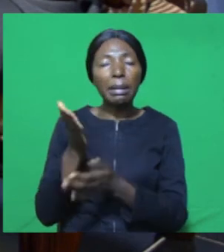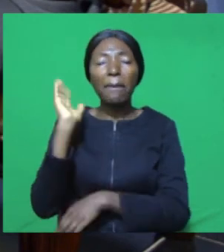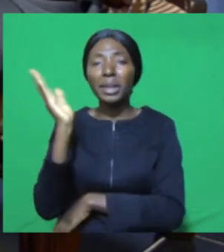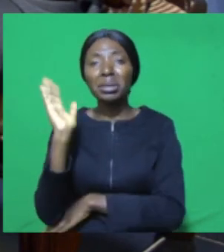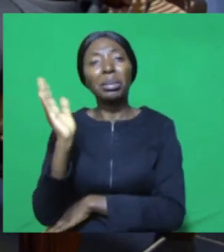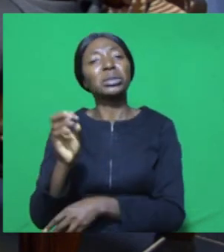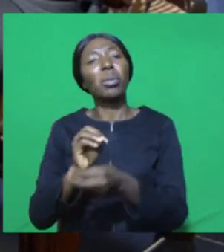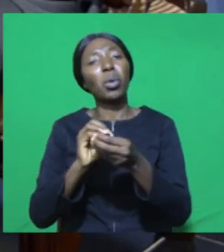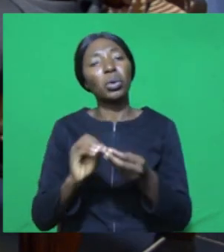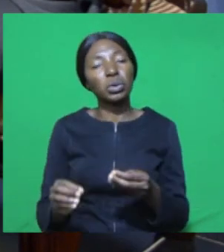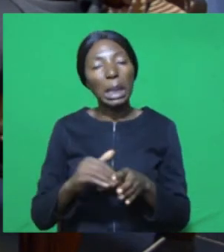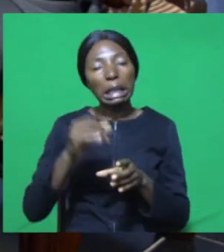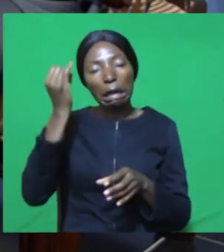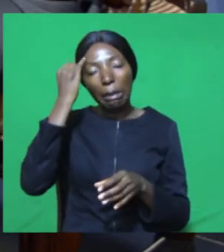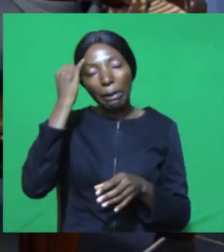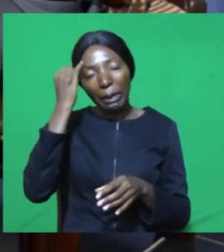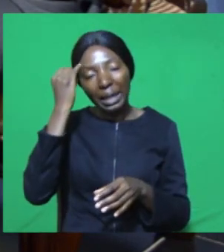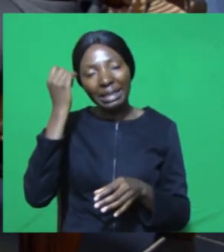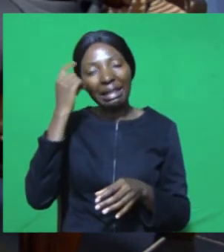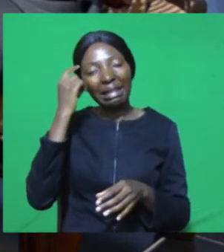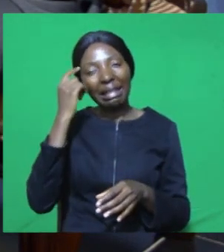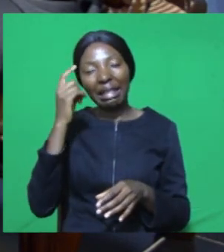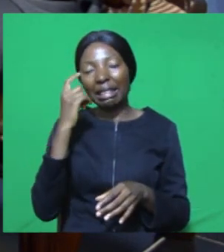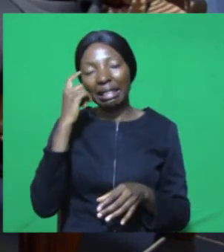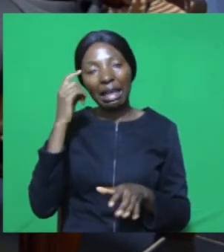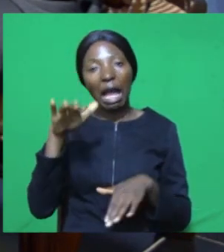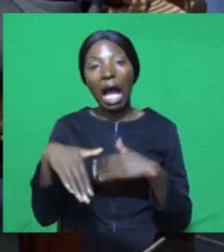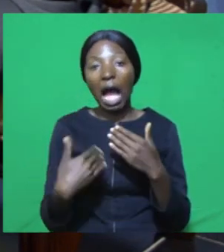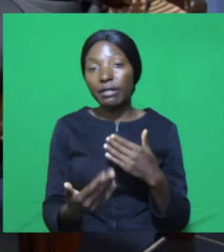kuparidza iwo mufungwa mavo vaiti pari kupera